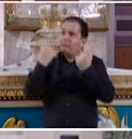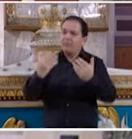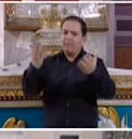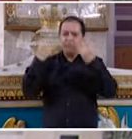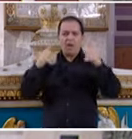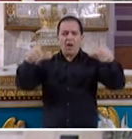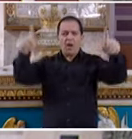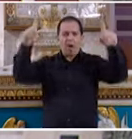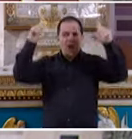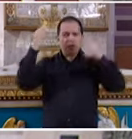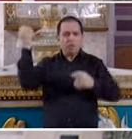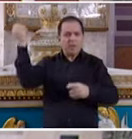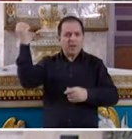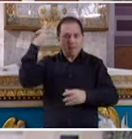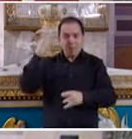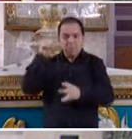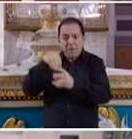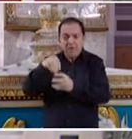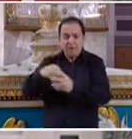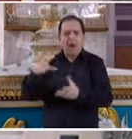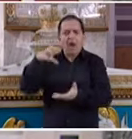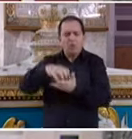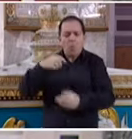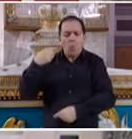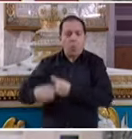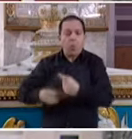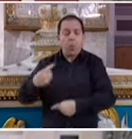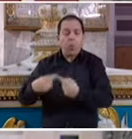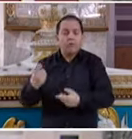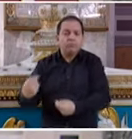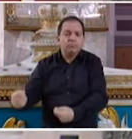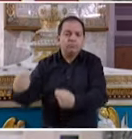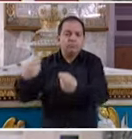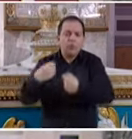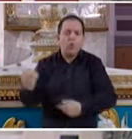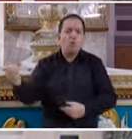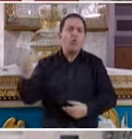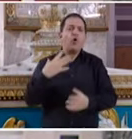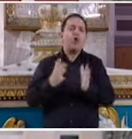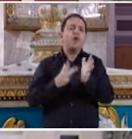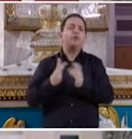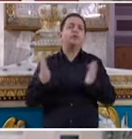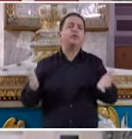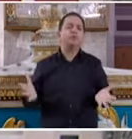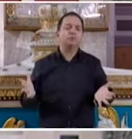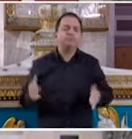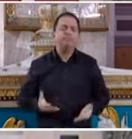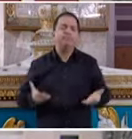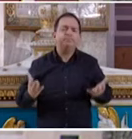ζωή, αυτό το περισσόν της ζωής που μας χάρισε ο Χριστός. Διότι η ζωή μας, αδελφοί